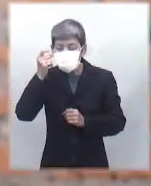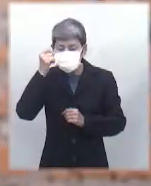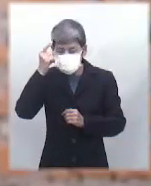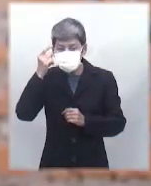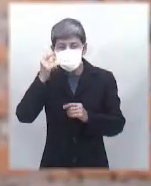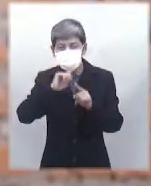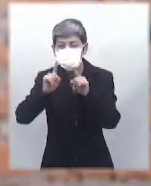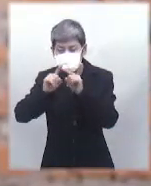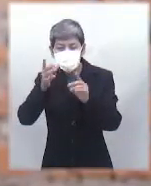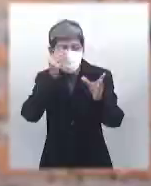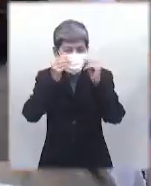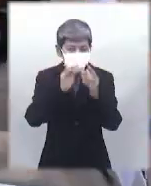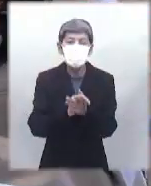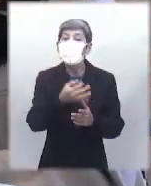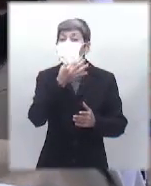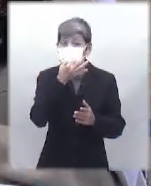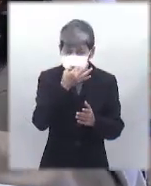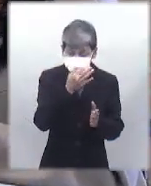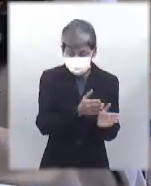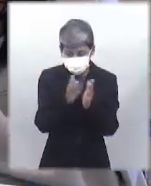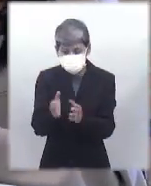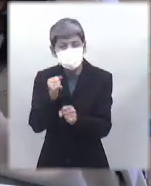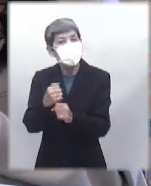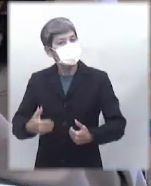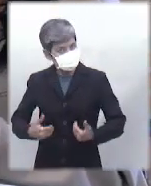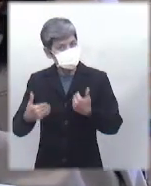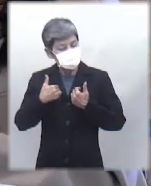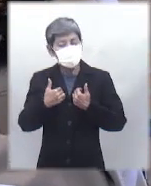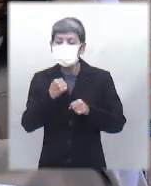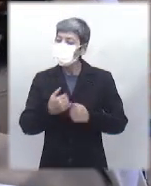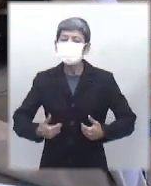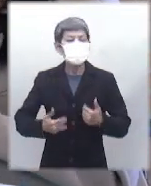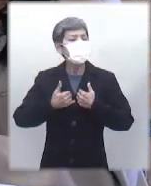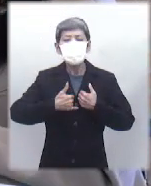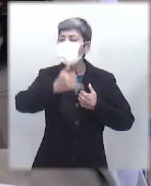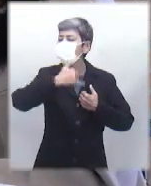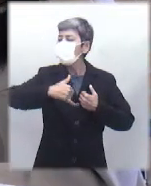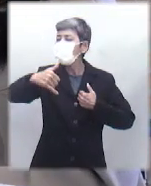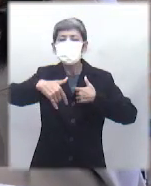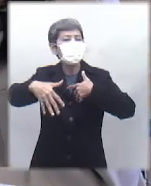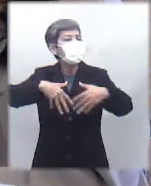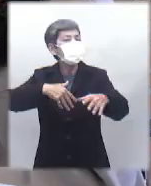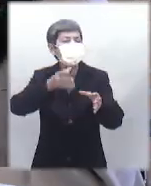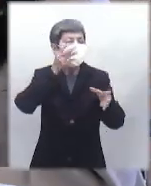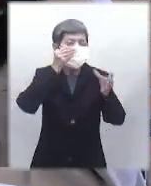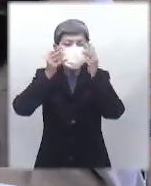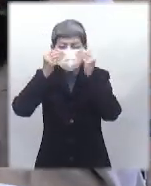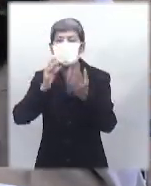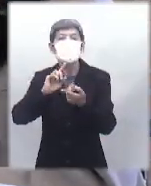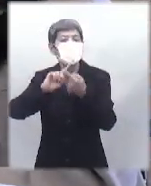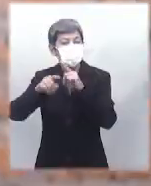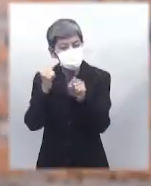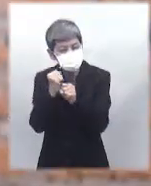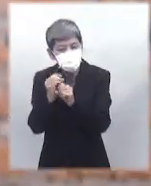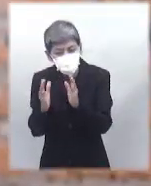หลากหลายหลายเรื่องนะครับนอกจากอาชีพแล้วก็คือเขาก็ได้เรียนรู้ชีวิตประจำวันในการดำเนินชีวิตกับสังคมกับสังคมใช่แล้วก็เพื่อนร่วม